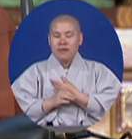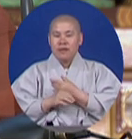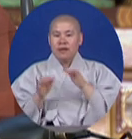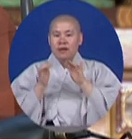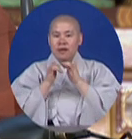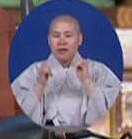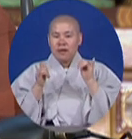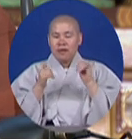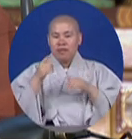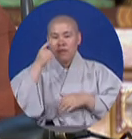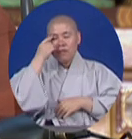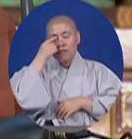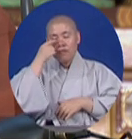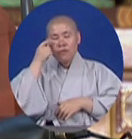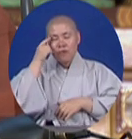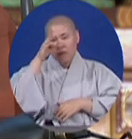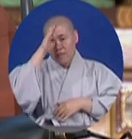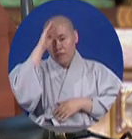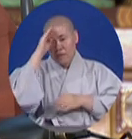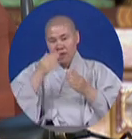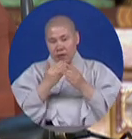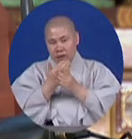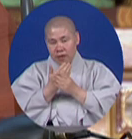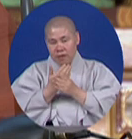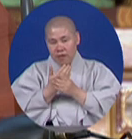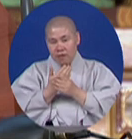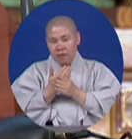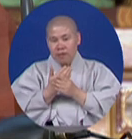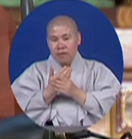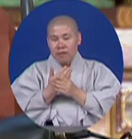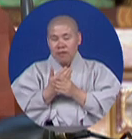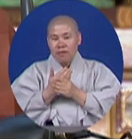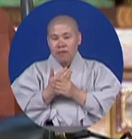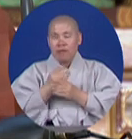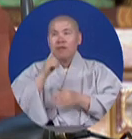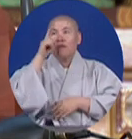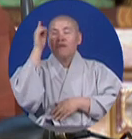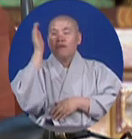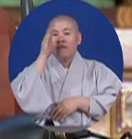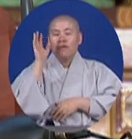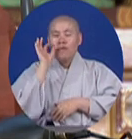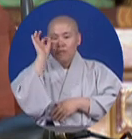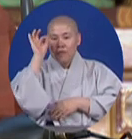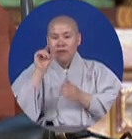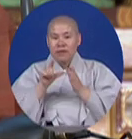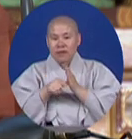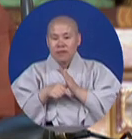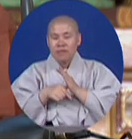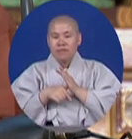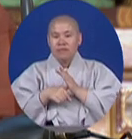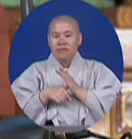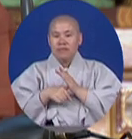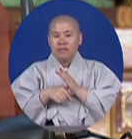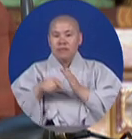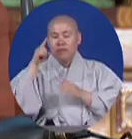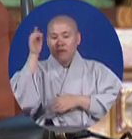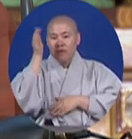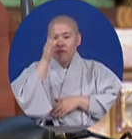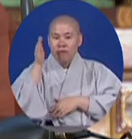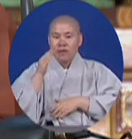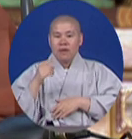사람이 눈병이 났는데 눈병이 나서 허공을 떡 바라보니까 허공에